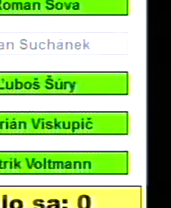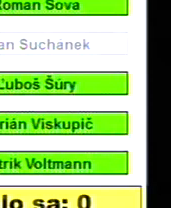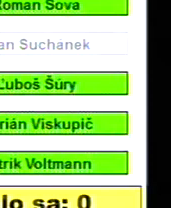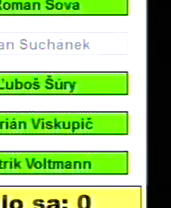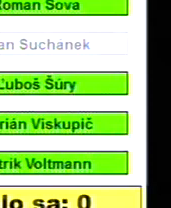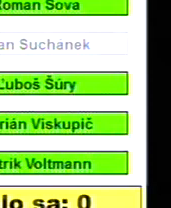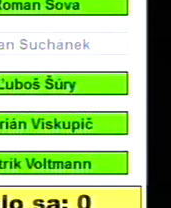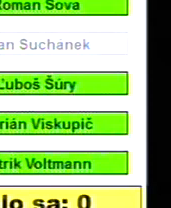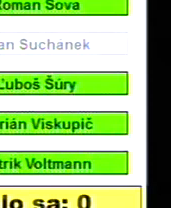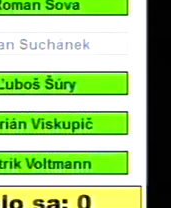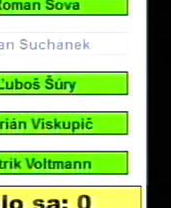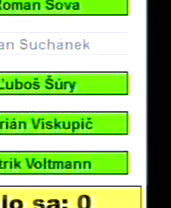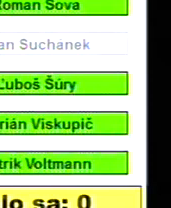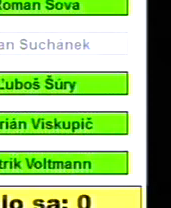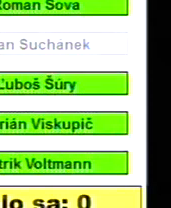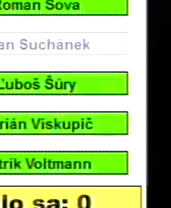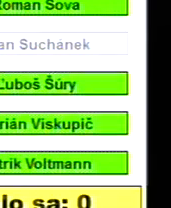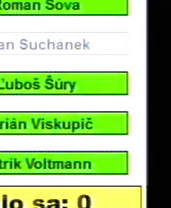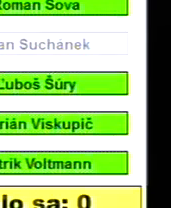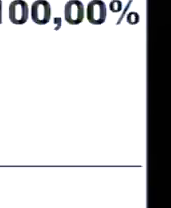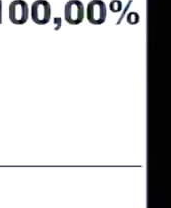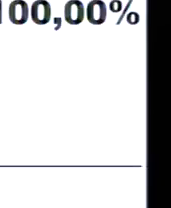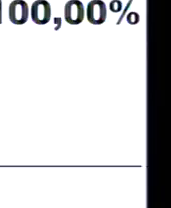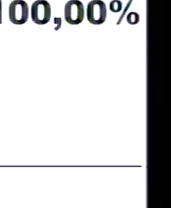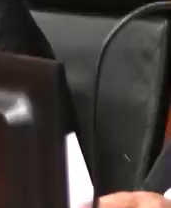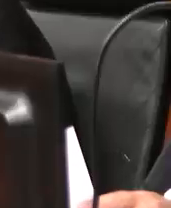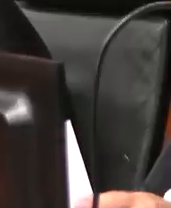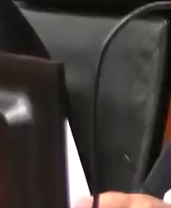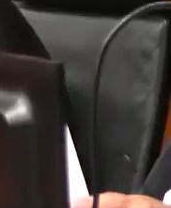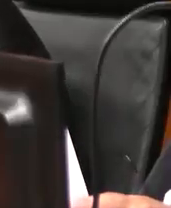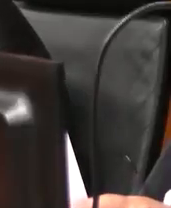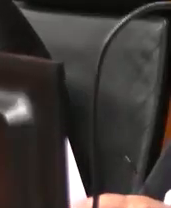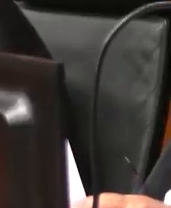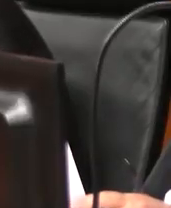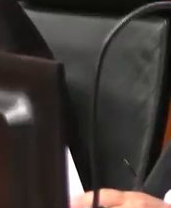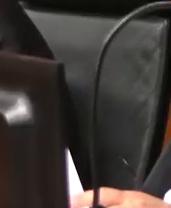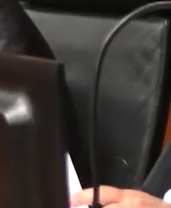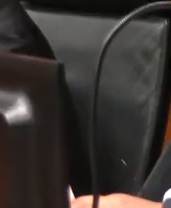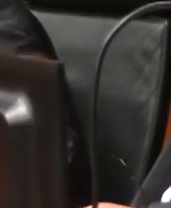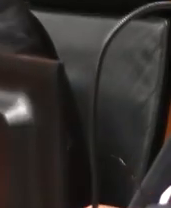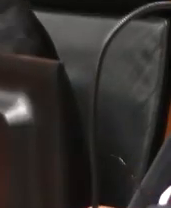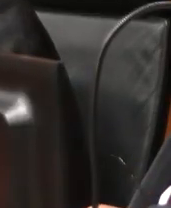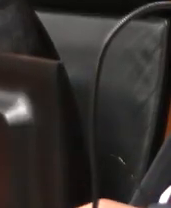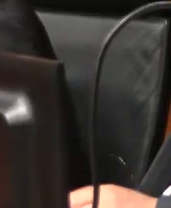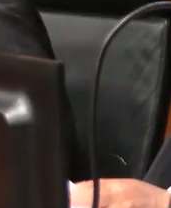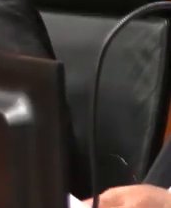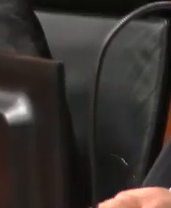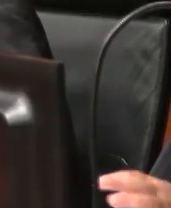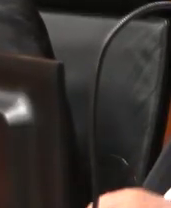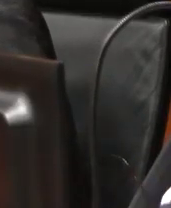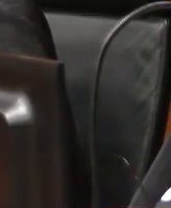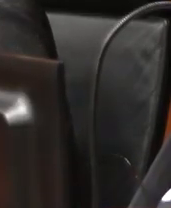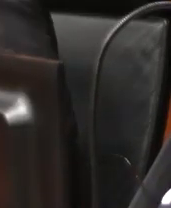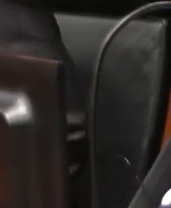Ďakujem. Bod informácie v celej škále od bodu A po bod F bol prijatý